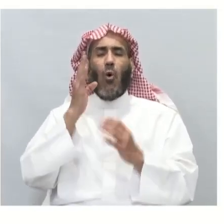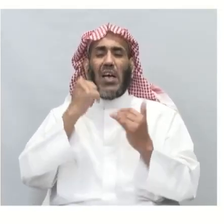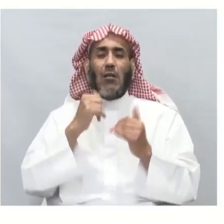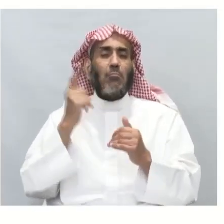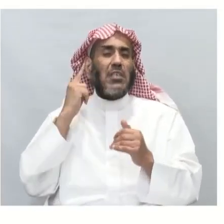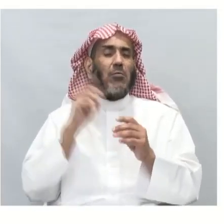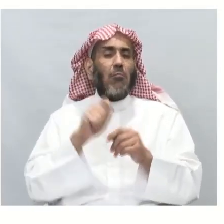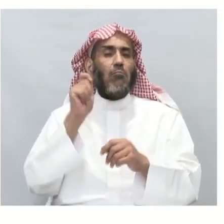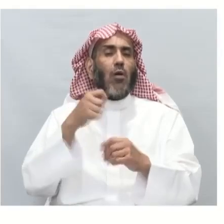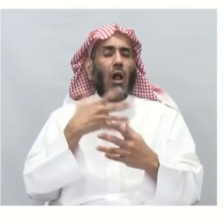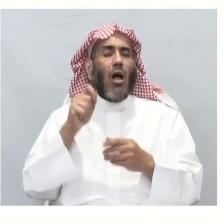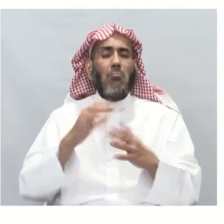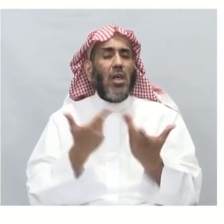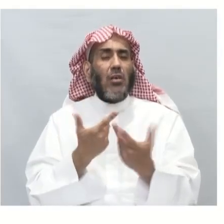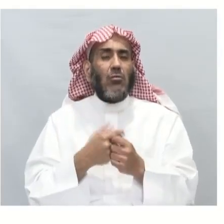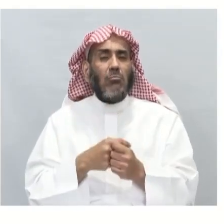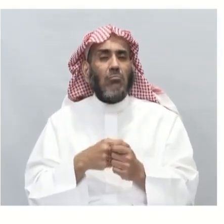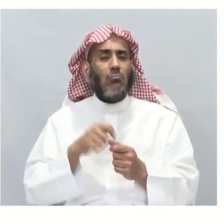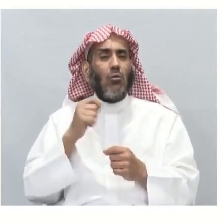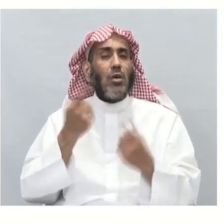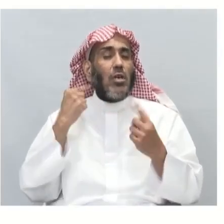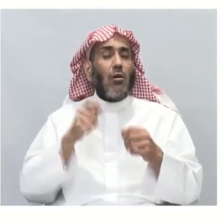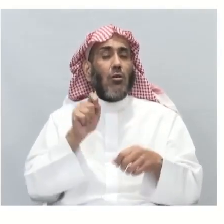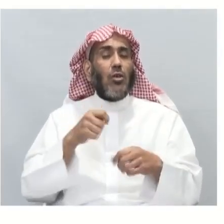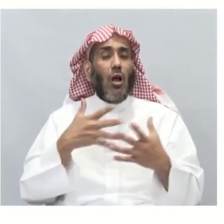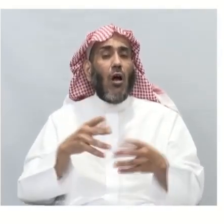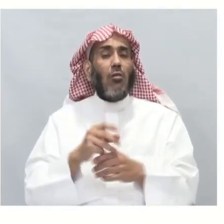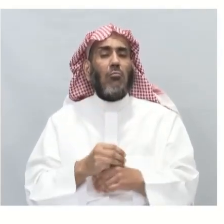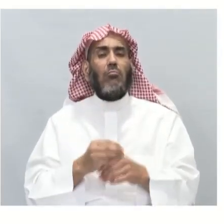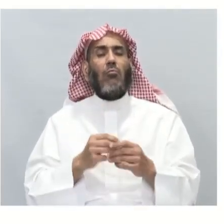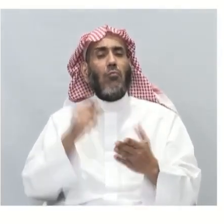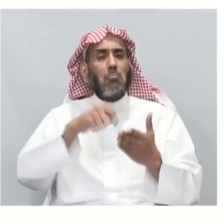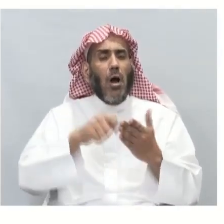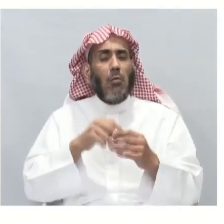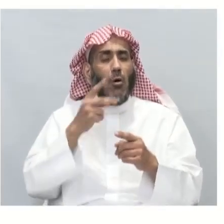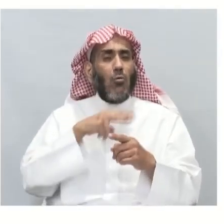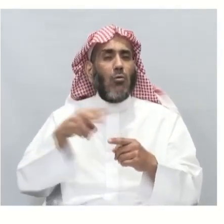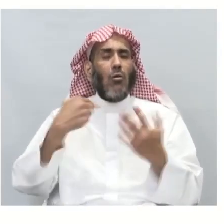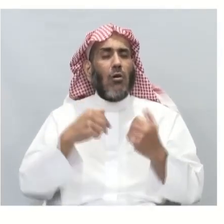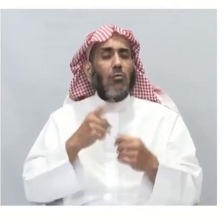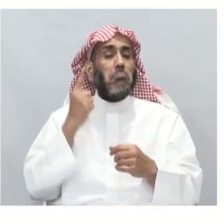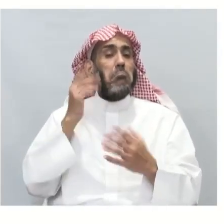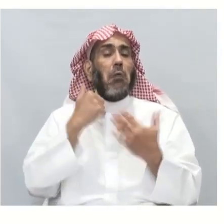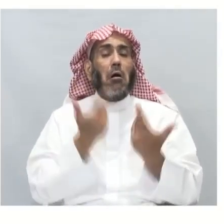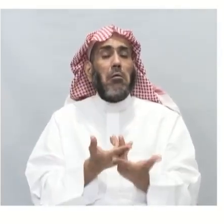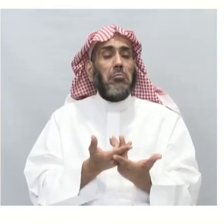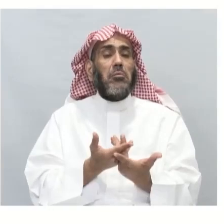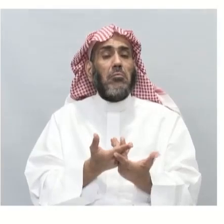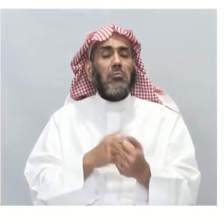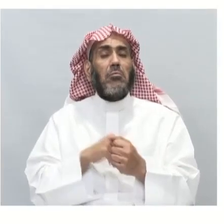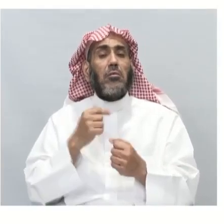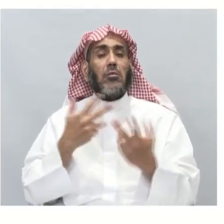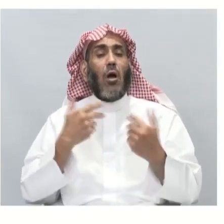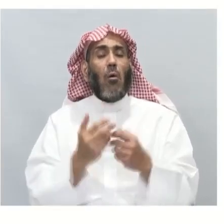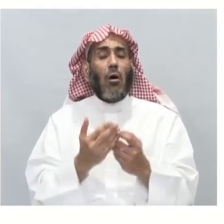الجيد من القاضي ماذا سيحصل به ما هي العواقب التي ستحصل اذا لم يستمع القاضي